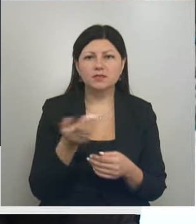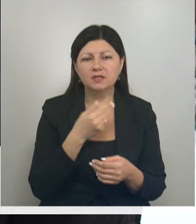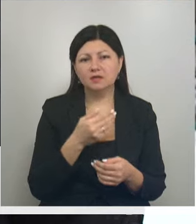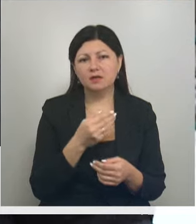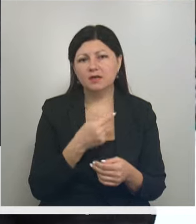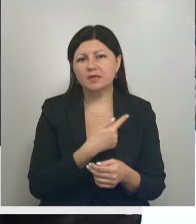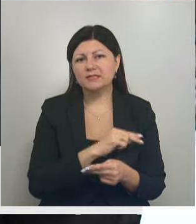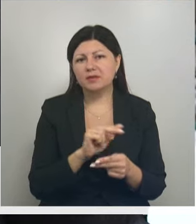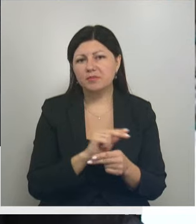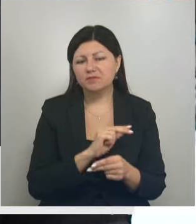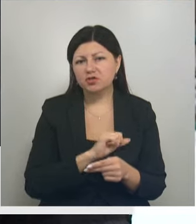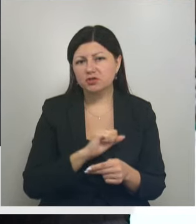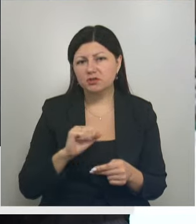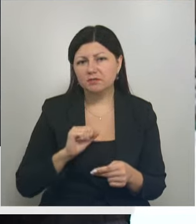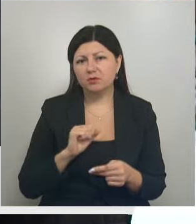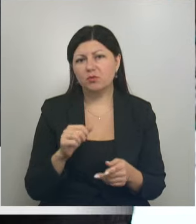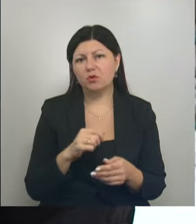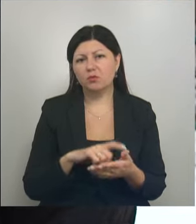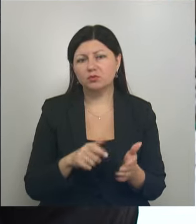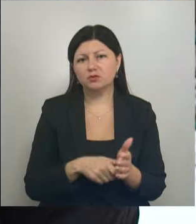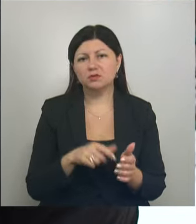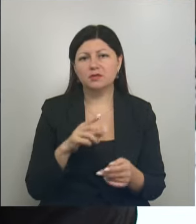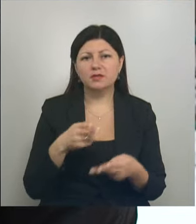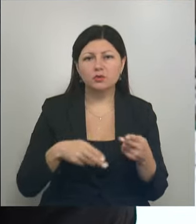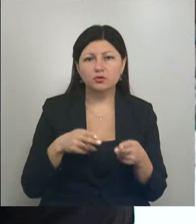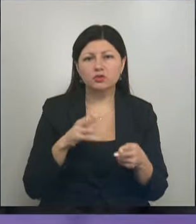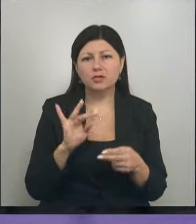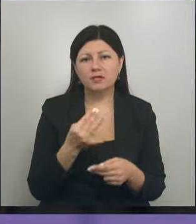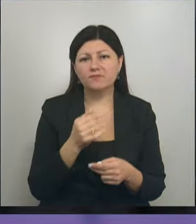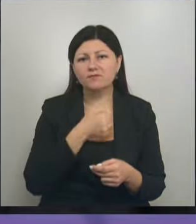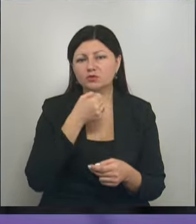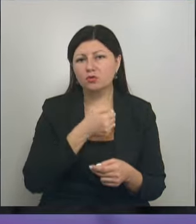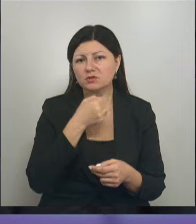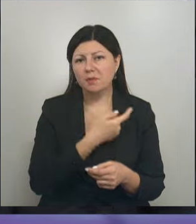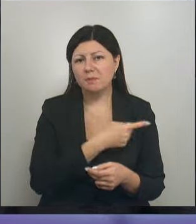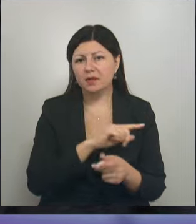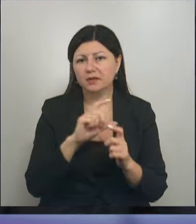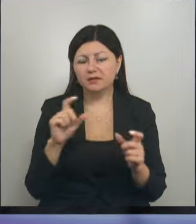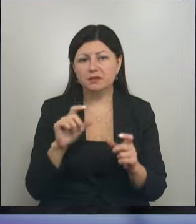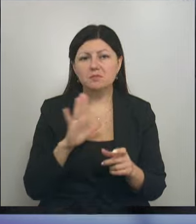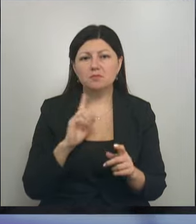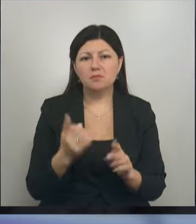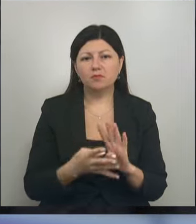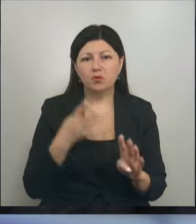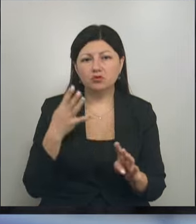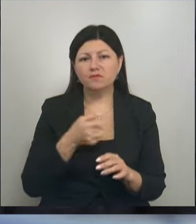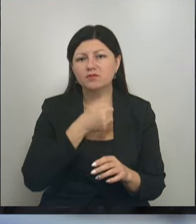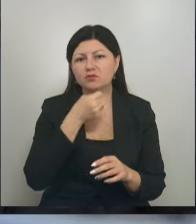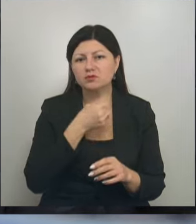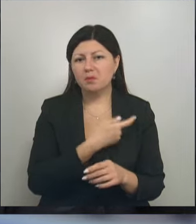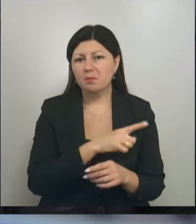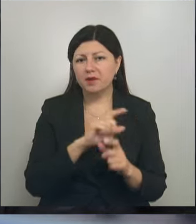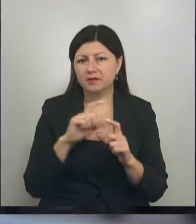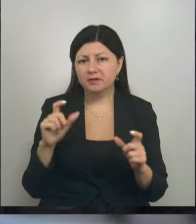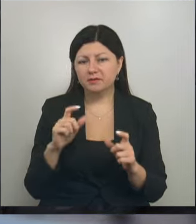терапевтического корпуса, хирургического корпуса и поликлиники взрослой. В первую очередь была восстановлена взрослая поликлиника, потому что первым был